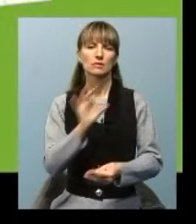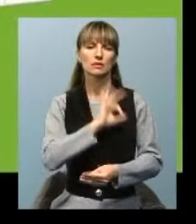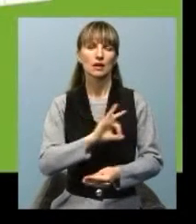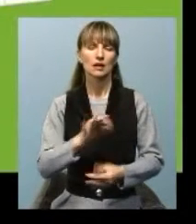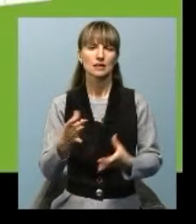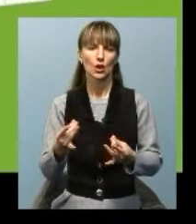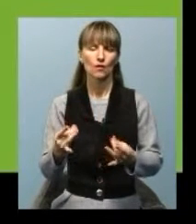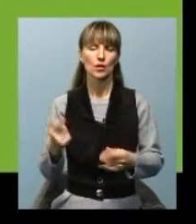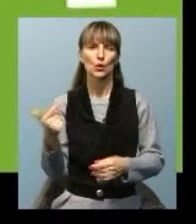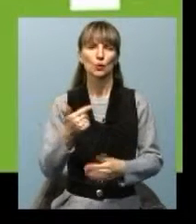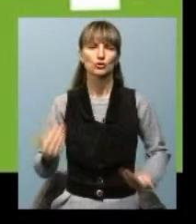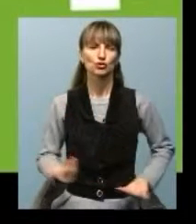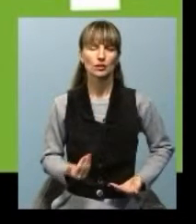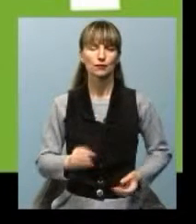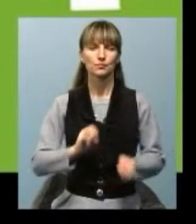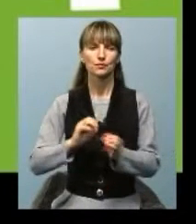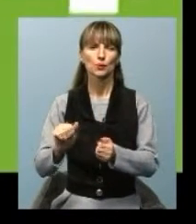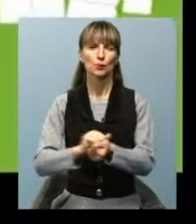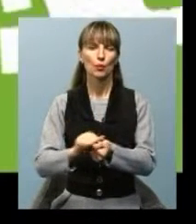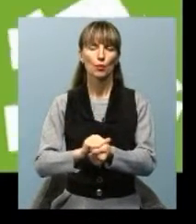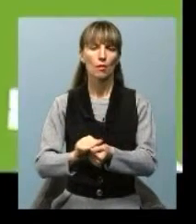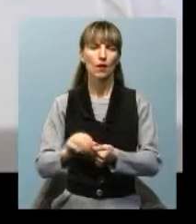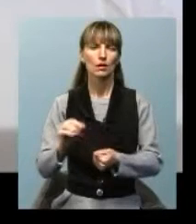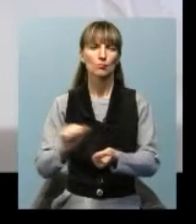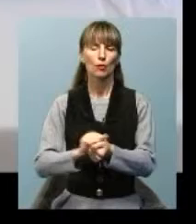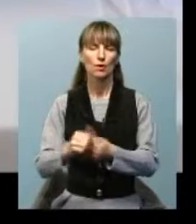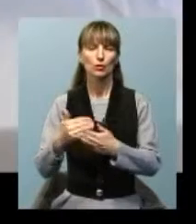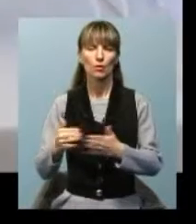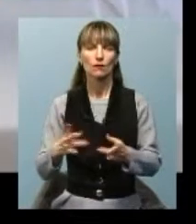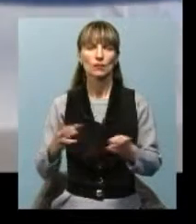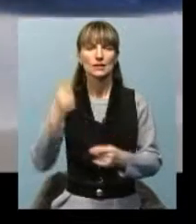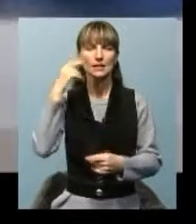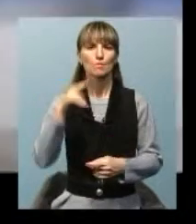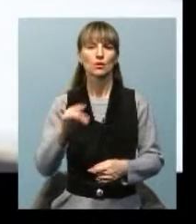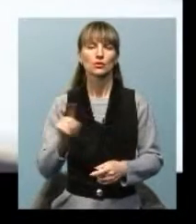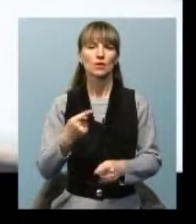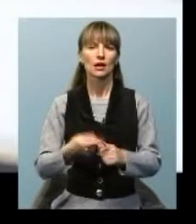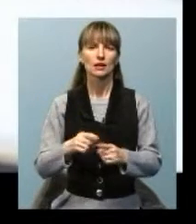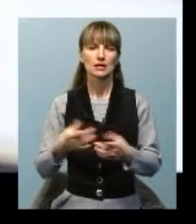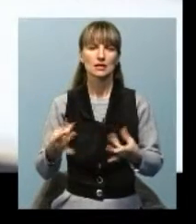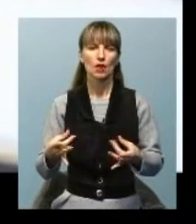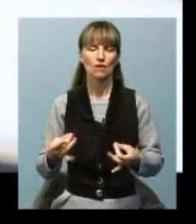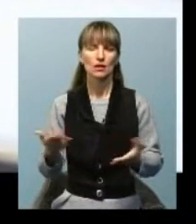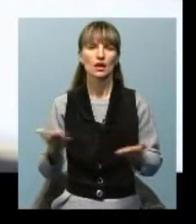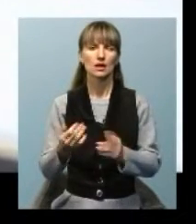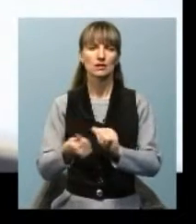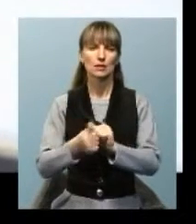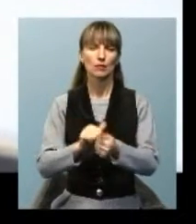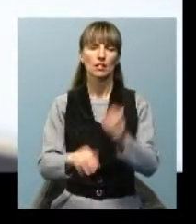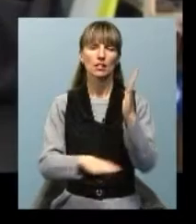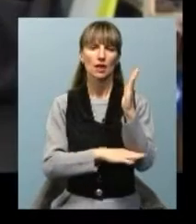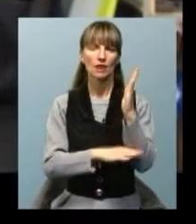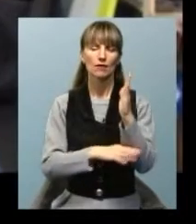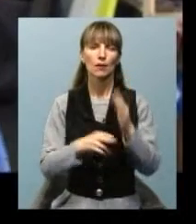сировині друге життя. Викидаючи папір та паперові упаковки, варто знати про те, що це сировина, яка замінює деревину